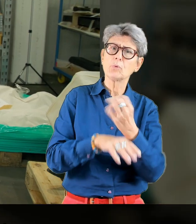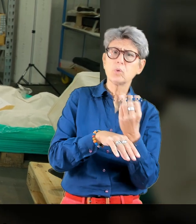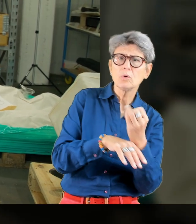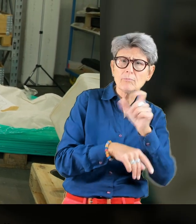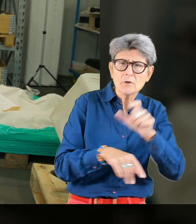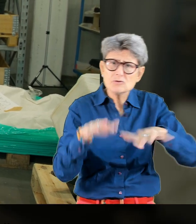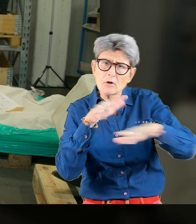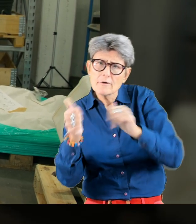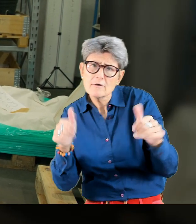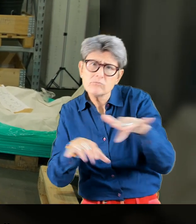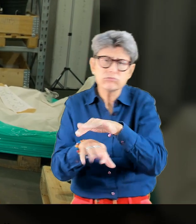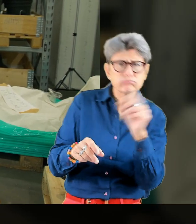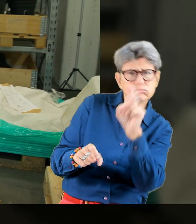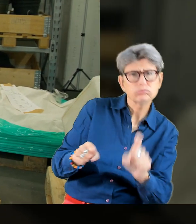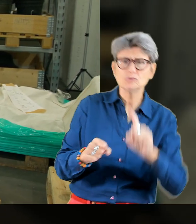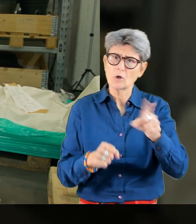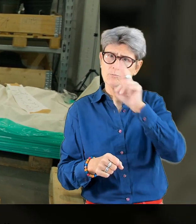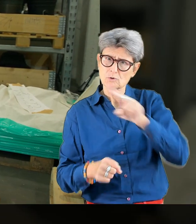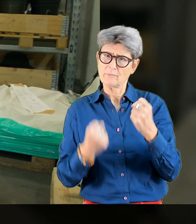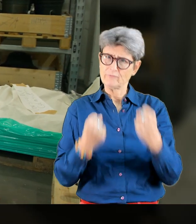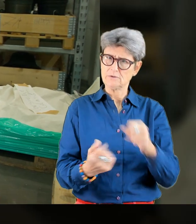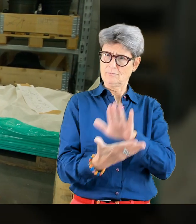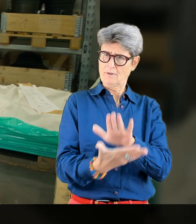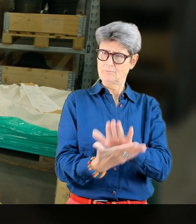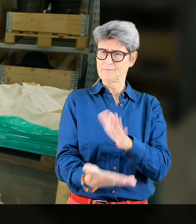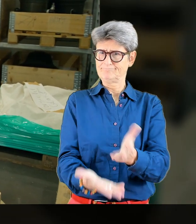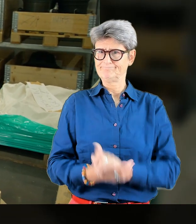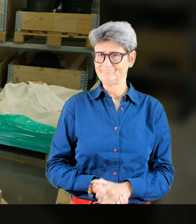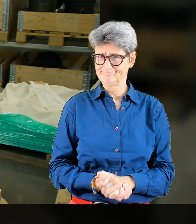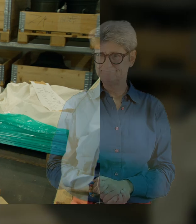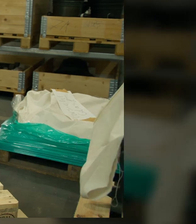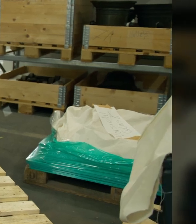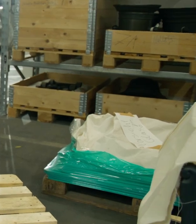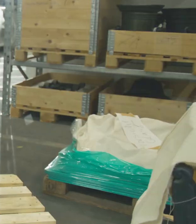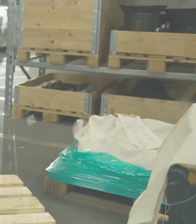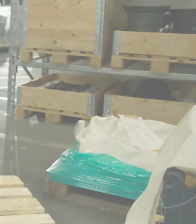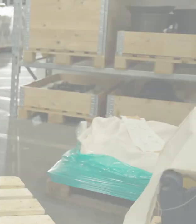als Kunst, als Kunstwerk und subkulturelle Strömungen sollen ihren Platz finden.